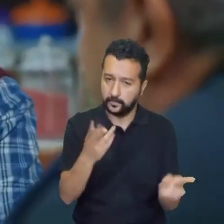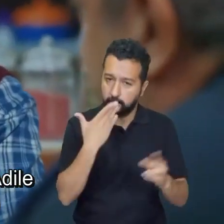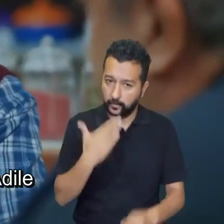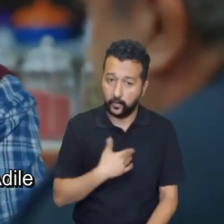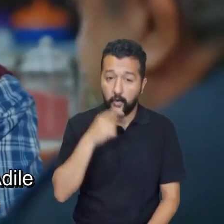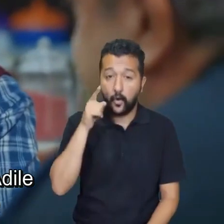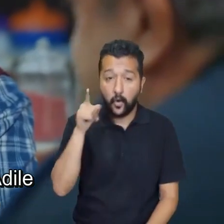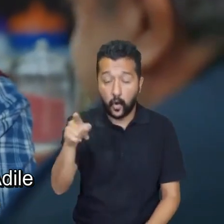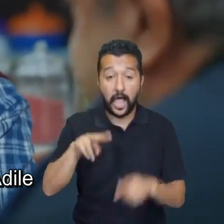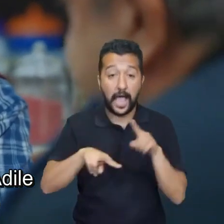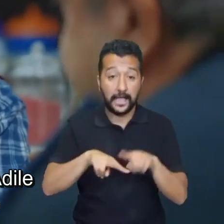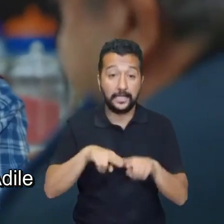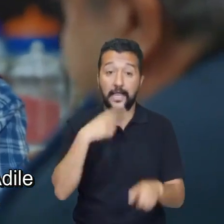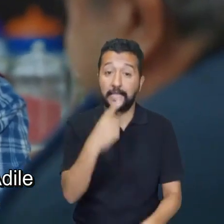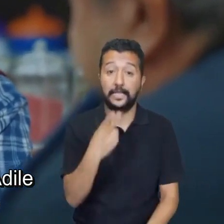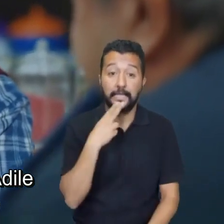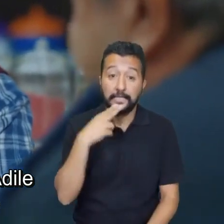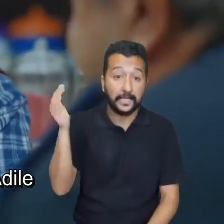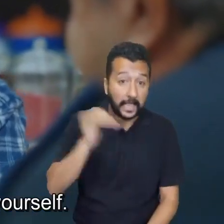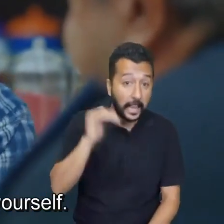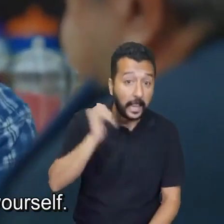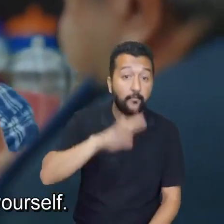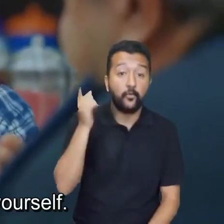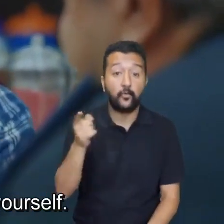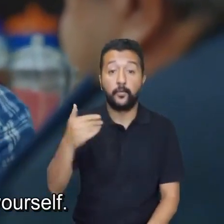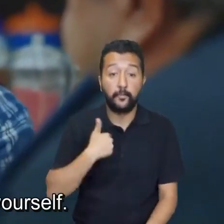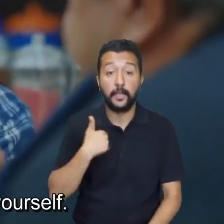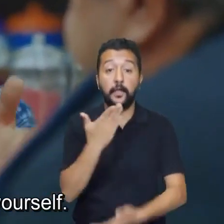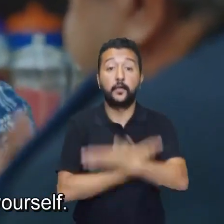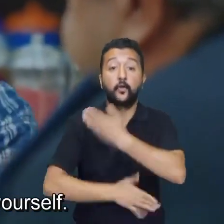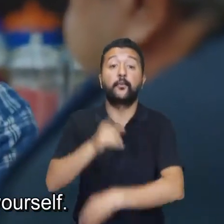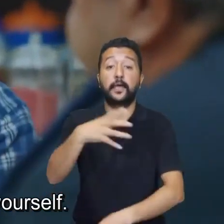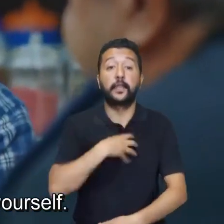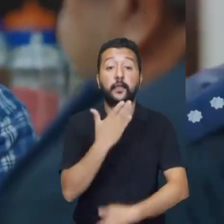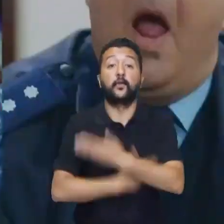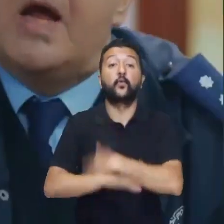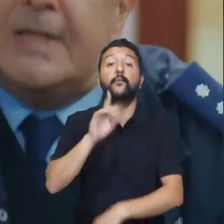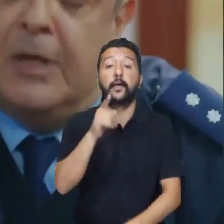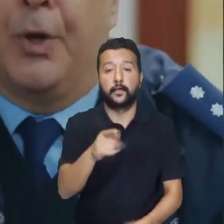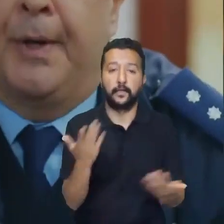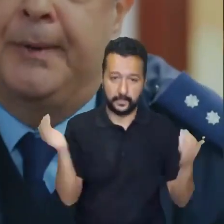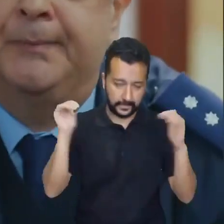bana. O Adile denen kadın geliyor mu, gelmiyor mu? Yahu beni yorma, kendin de yorulma.